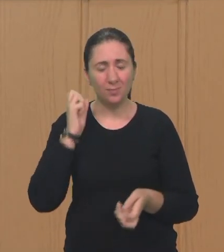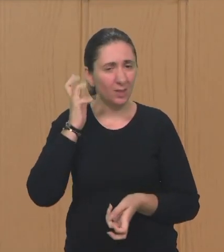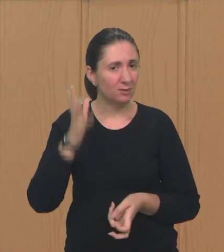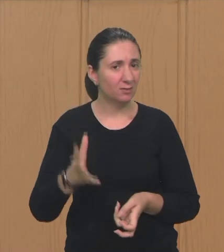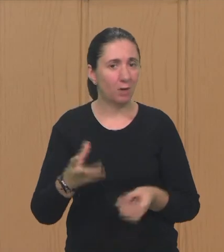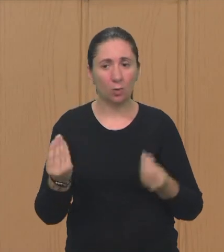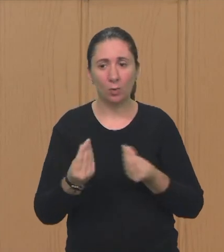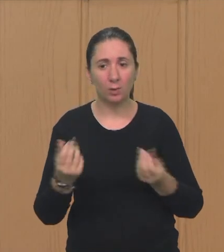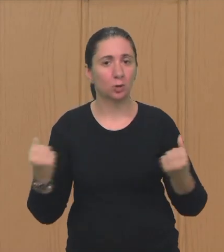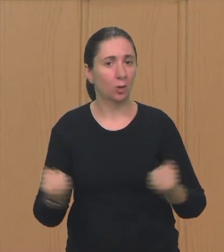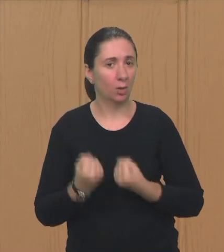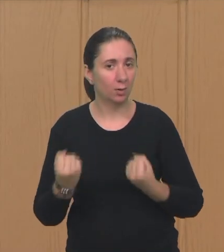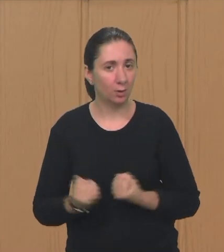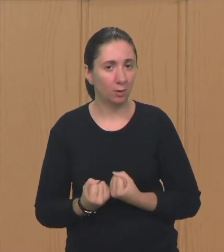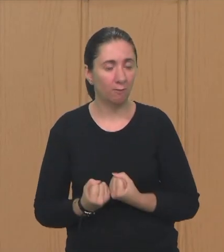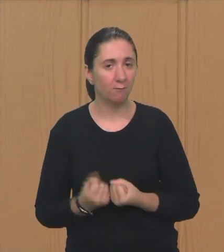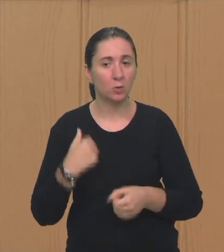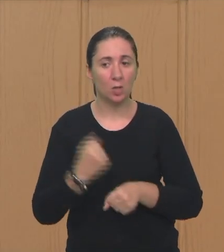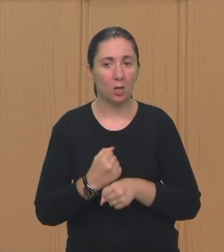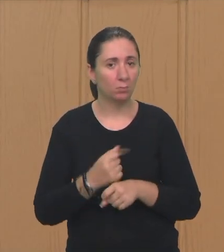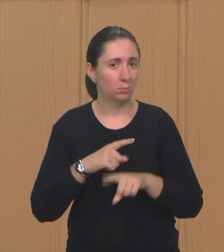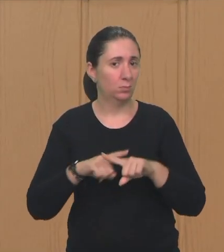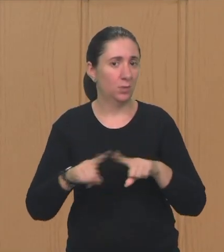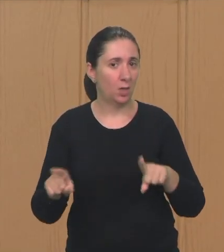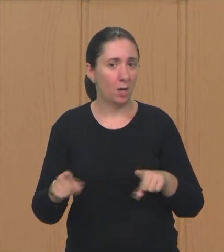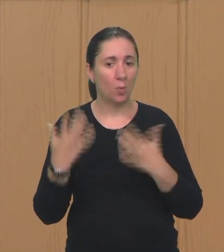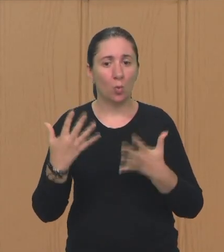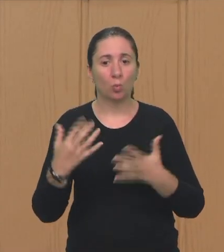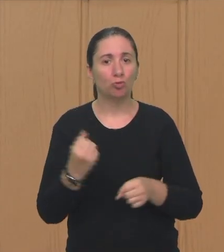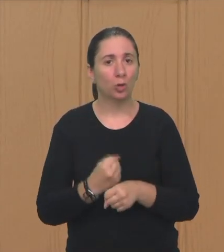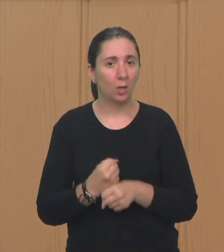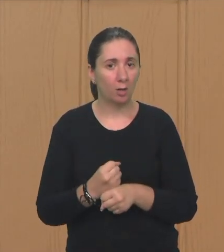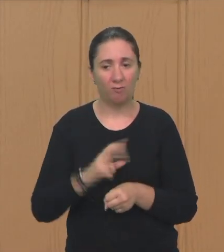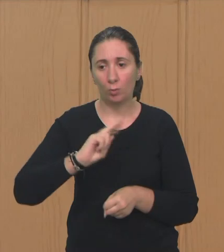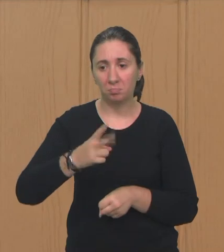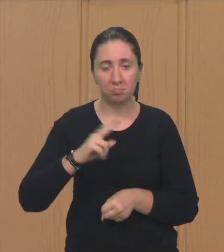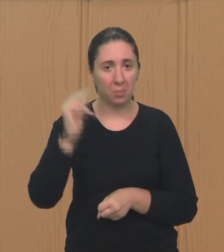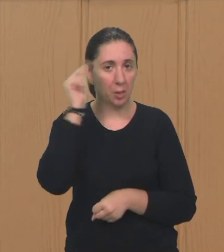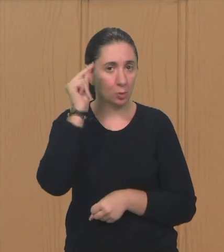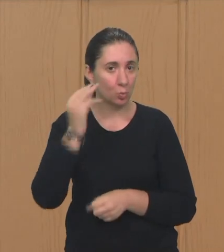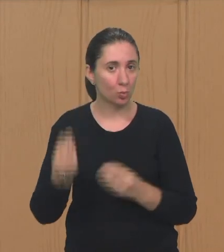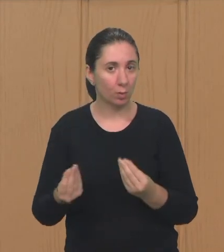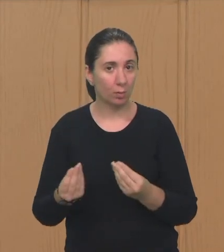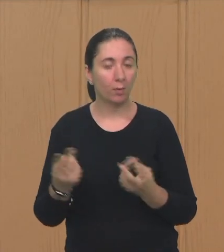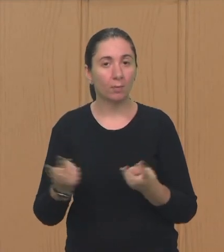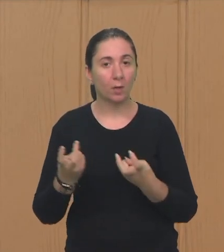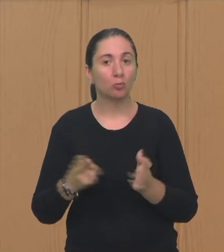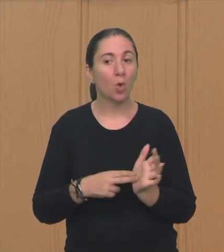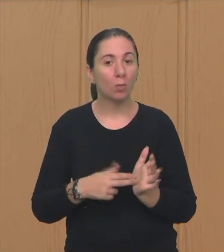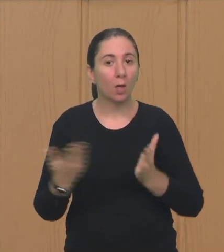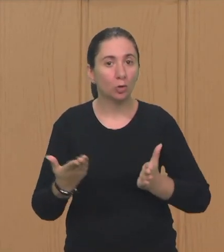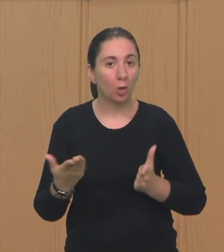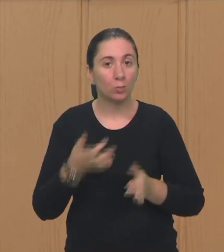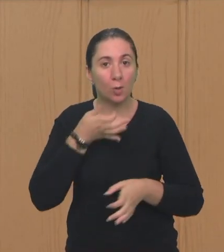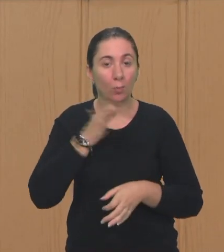svakodnevnim vještinama, aktivnostima, bavimo se i raznim ručnim radovima, izmjenjujemo iskustva i tražimo načine da